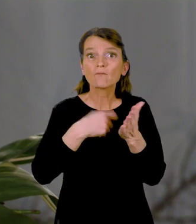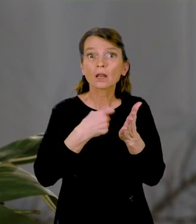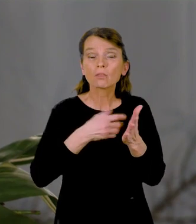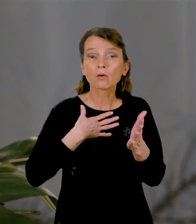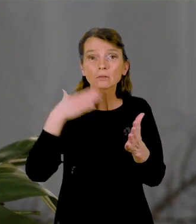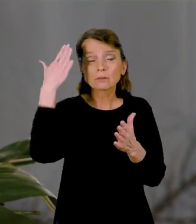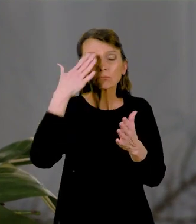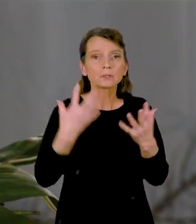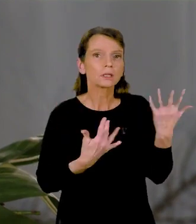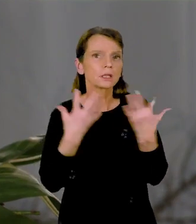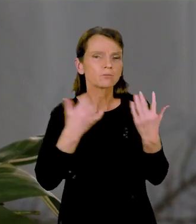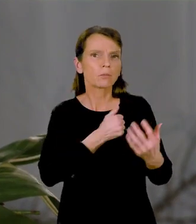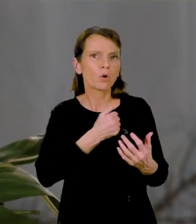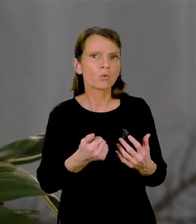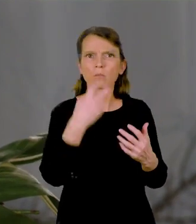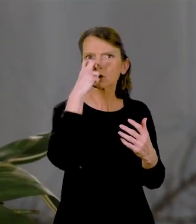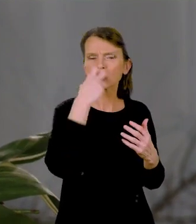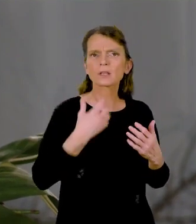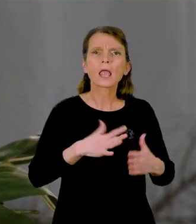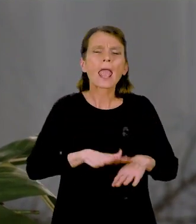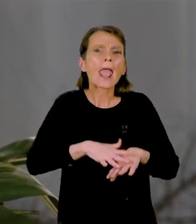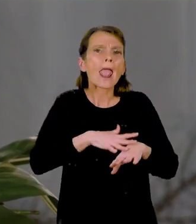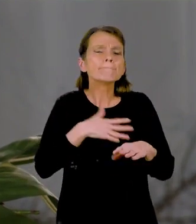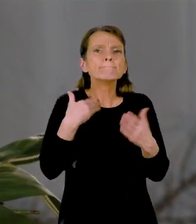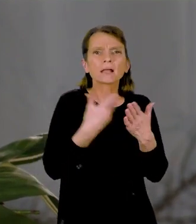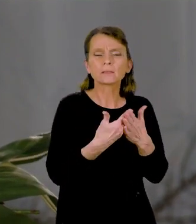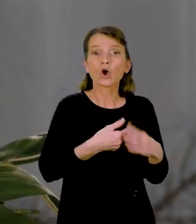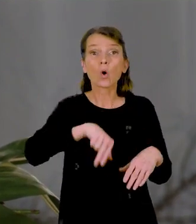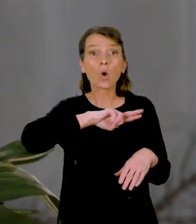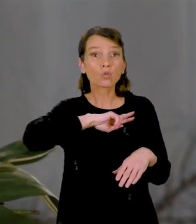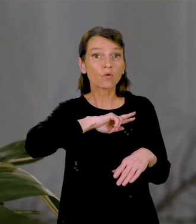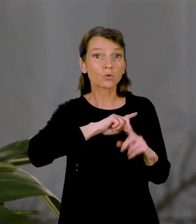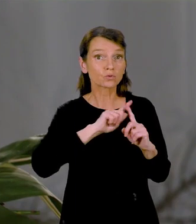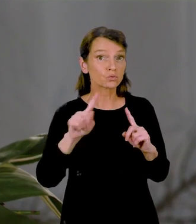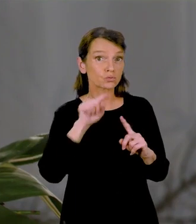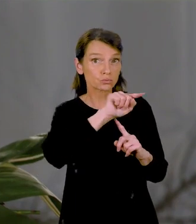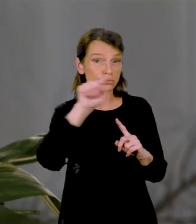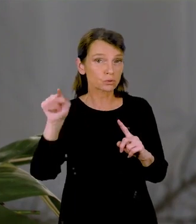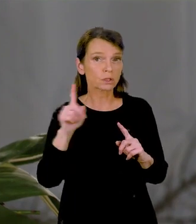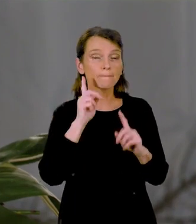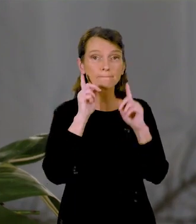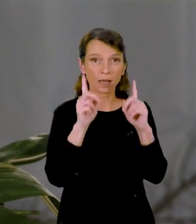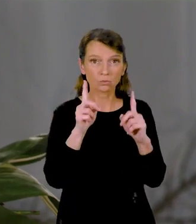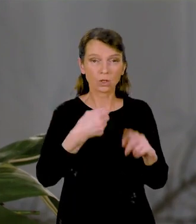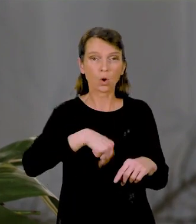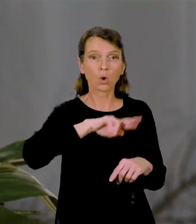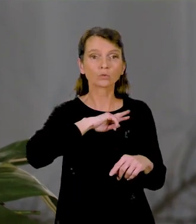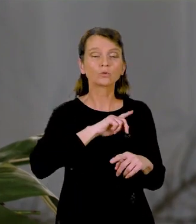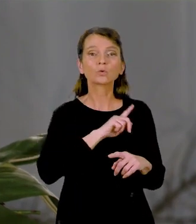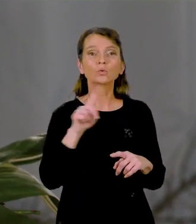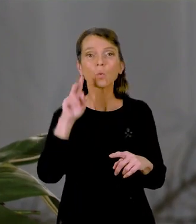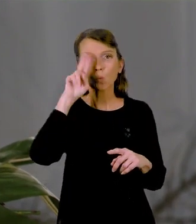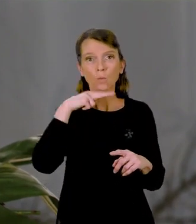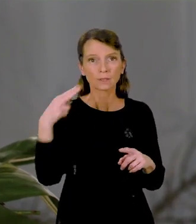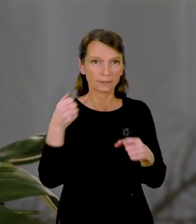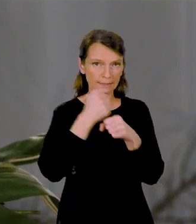igrivost, pogum, radovednost, empatija, odgovornost do drugega in predvsem odgovornost do umetniškega